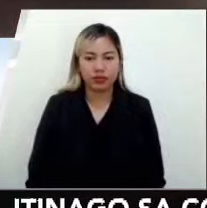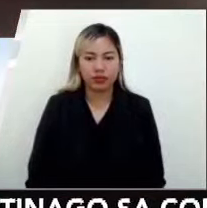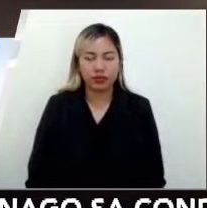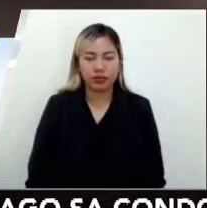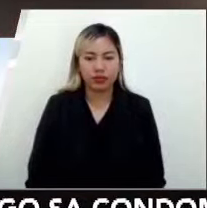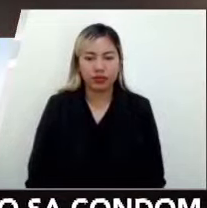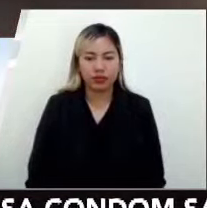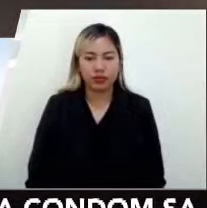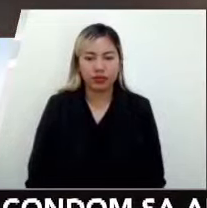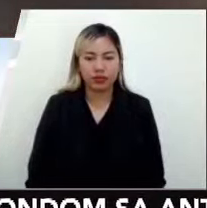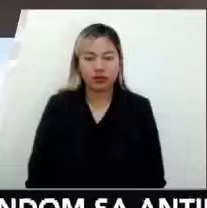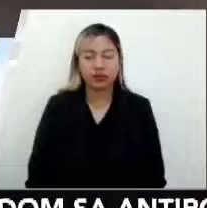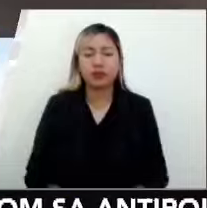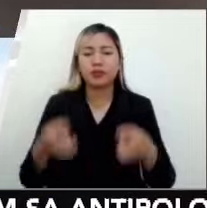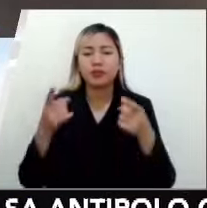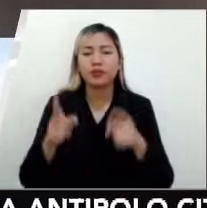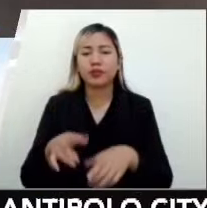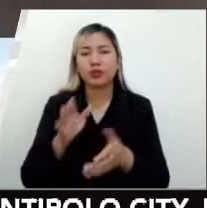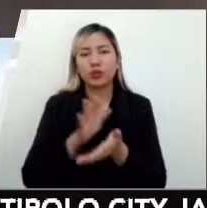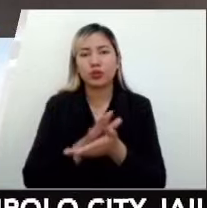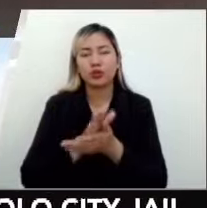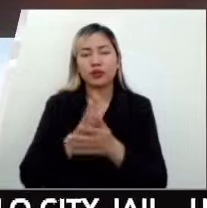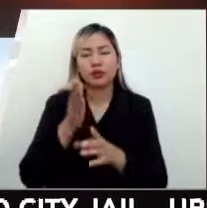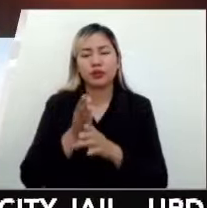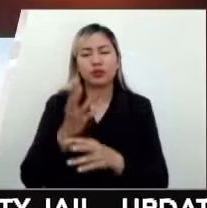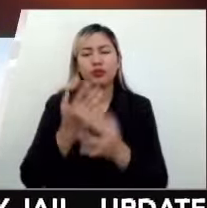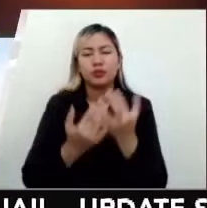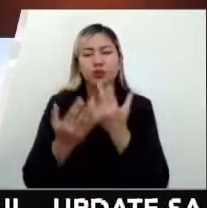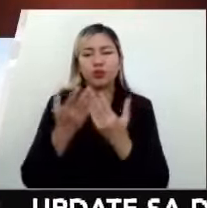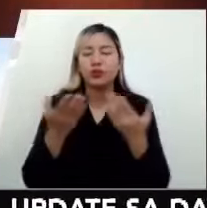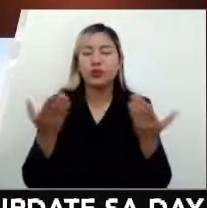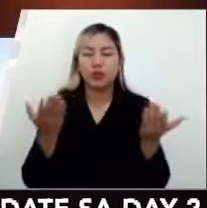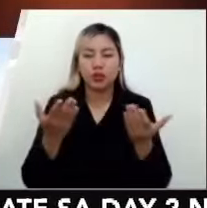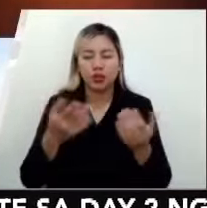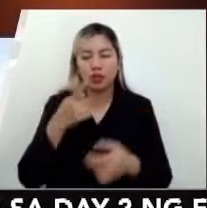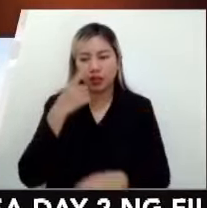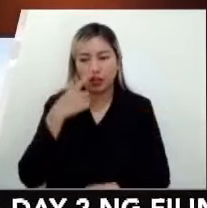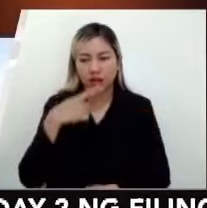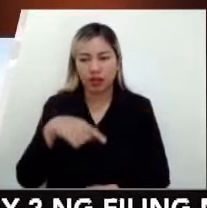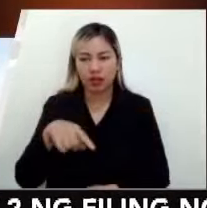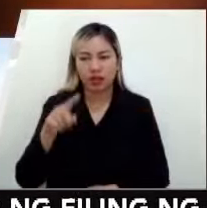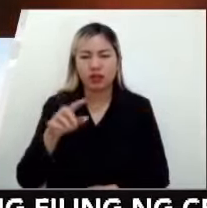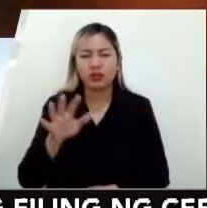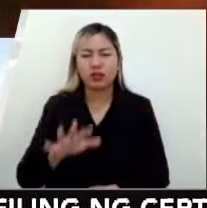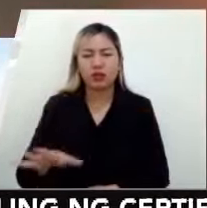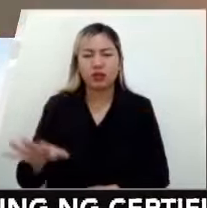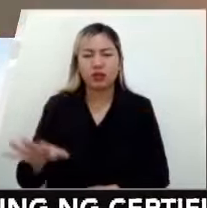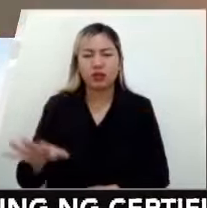Nagliyab ang school bus na yan sa isang kalsada sa Bangkok, Thailand. Hindi po bababa sa 23 ang nasawi.